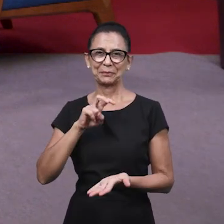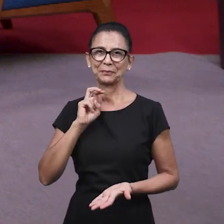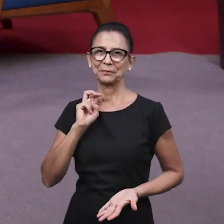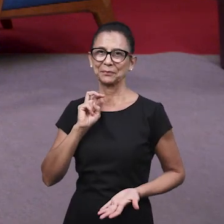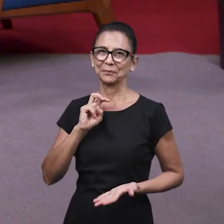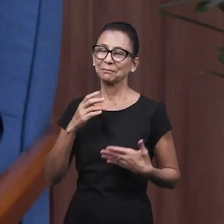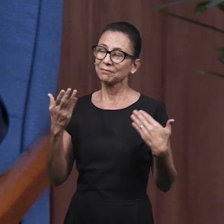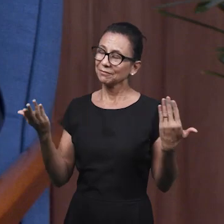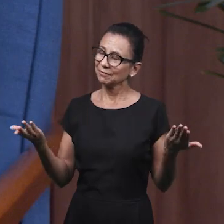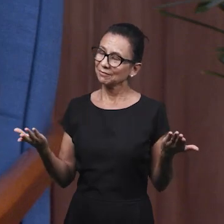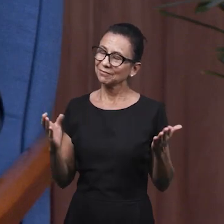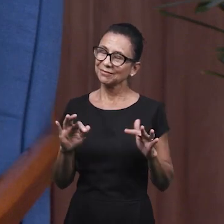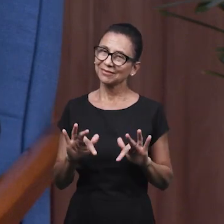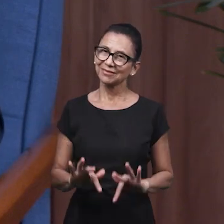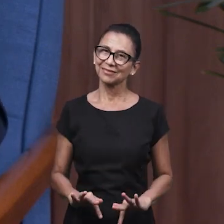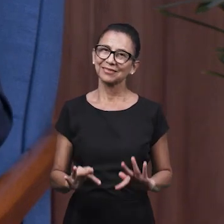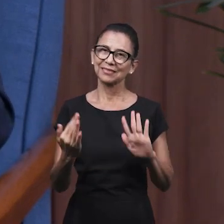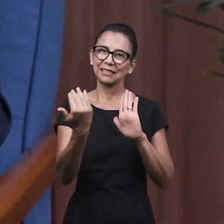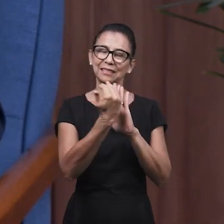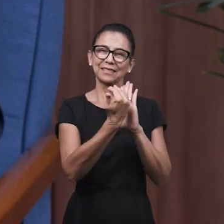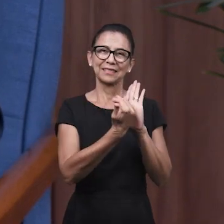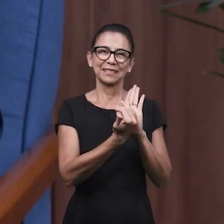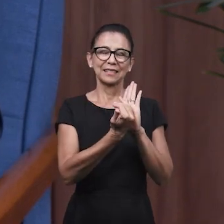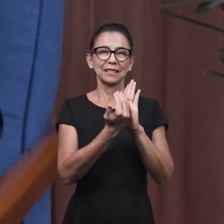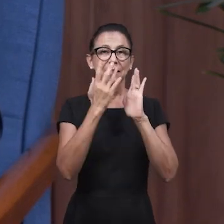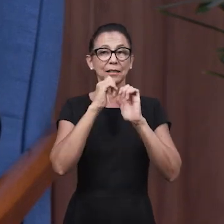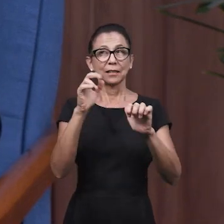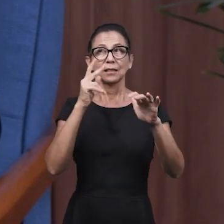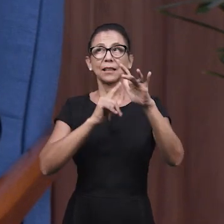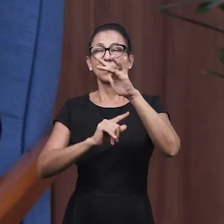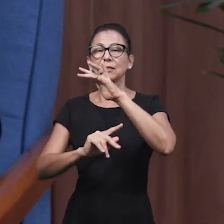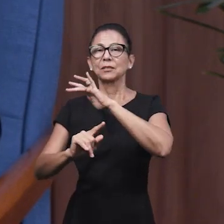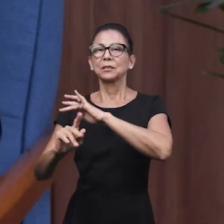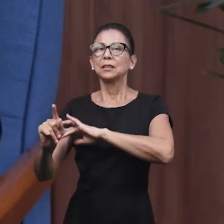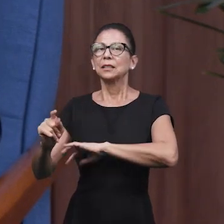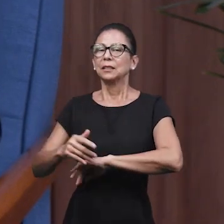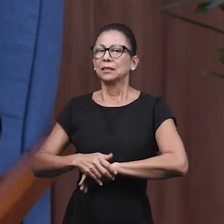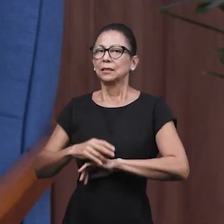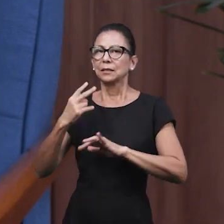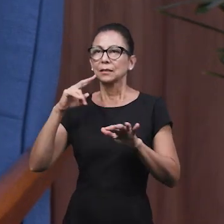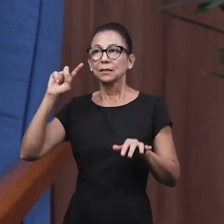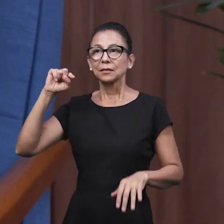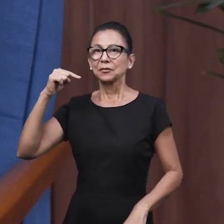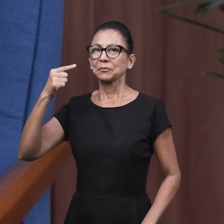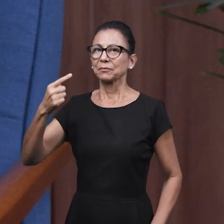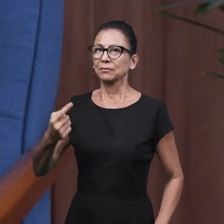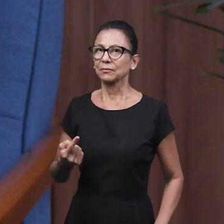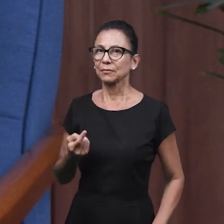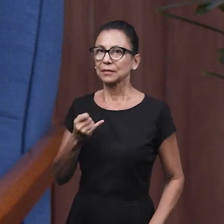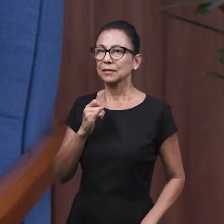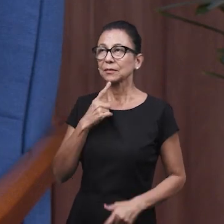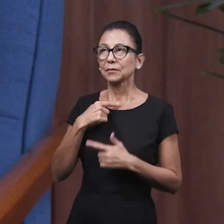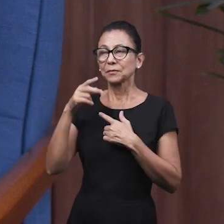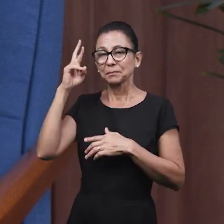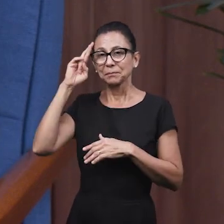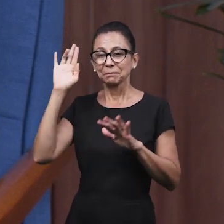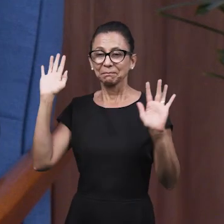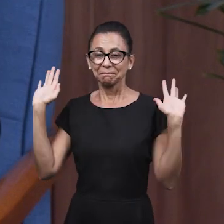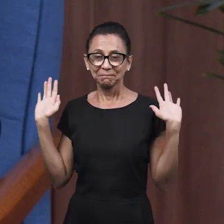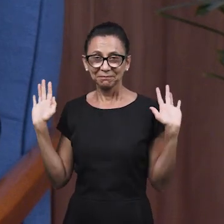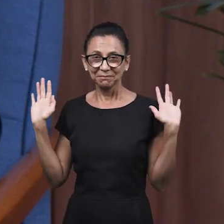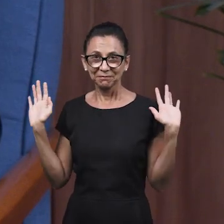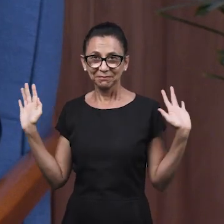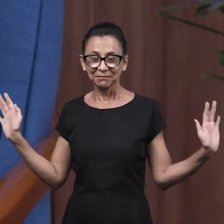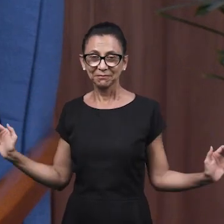10 heures du matin. Ainsi, on arrive à la fin de cette émission, la programmation de la notion de l'Évangile éternel. Dans la semaine prochaine, si Dieu